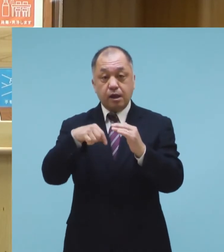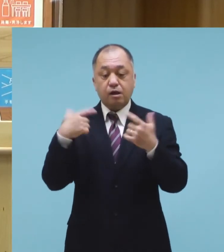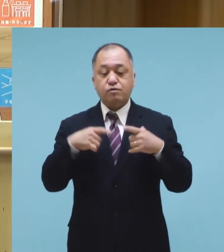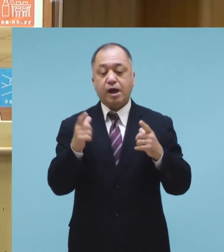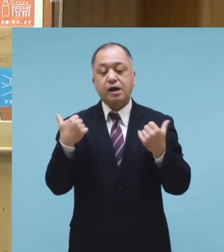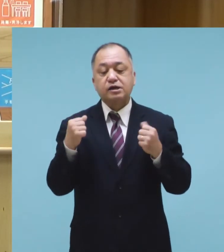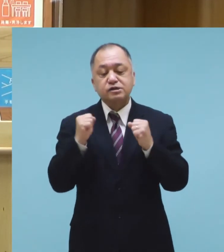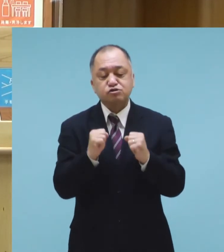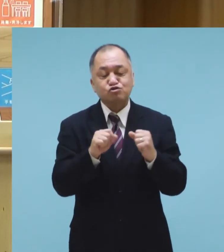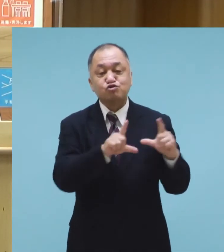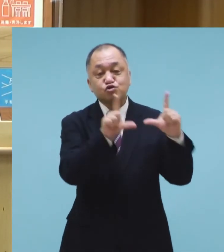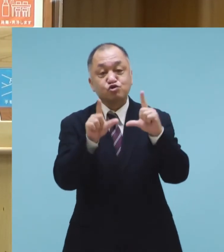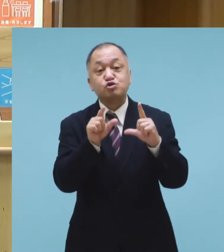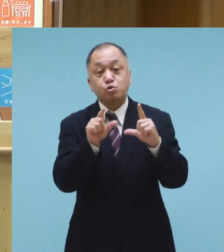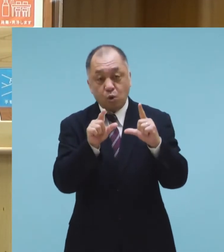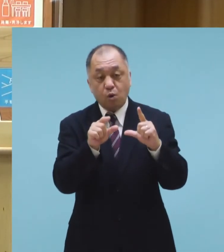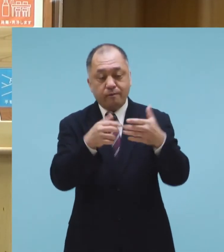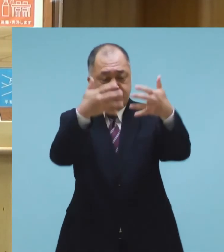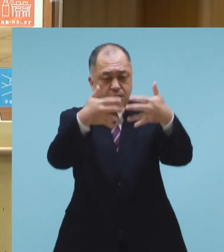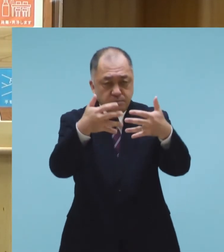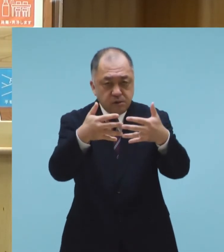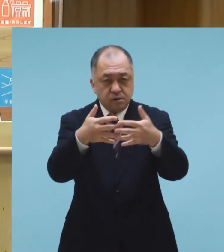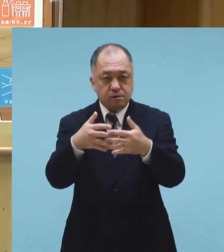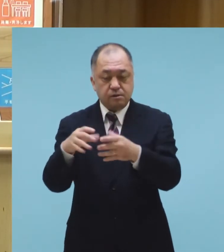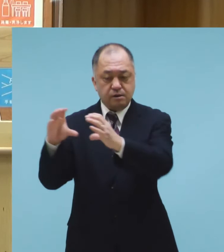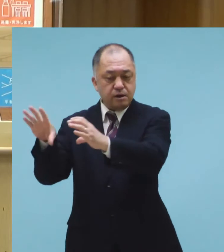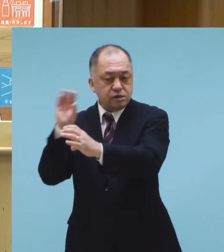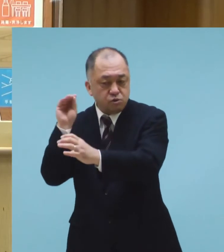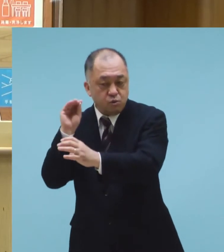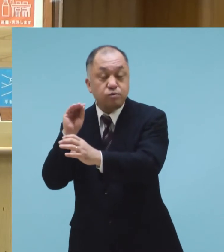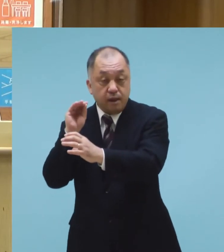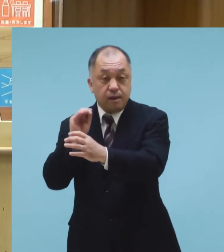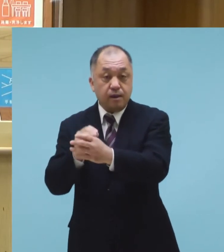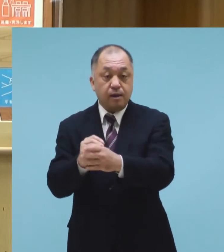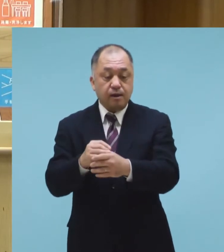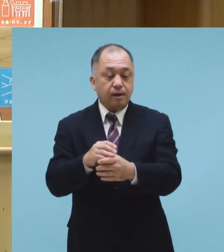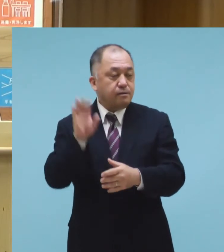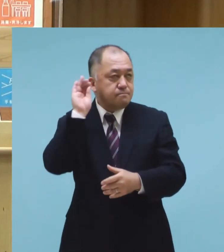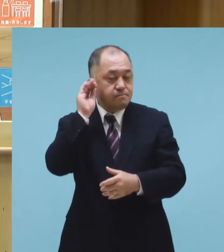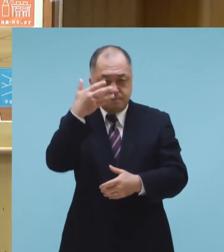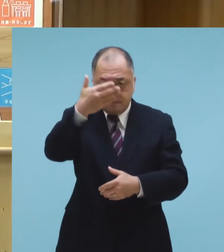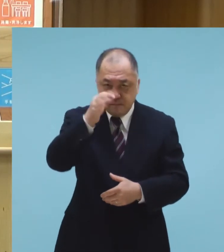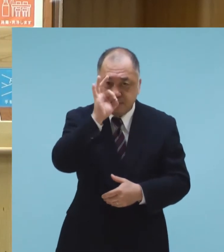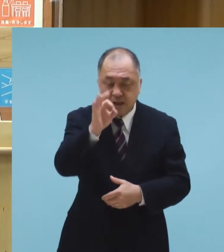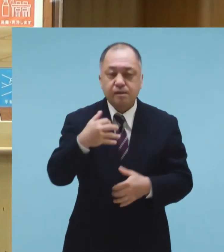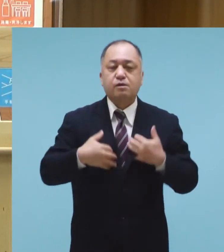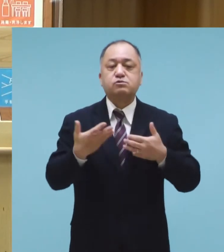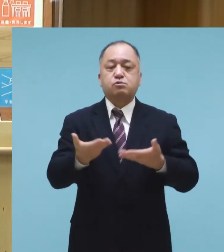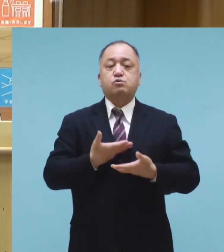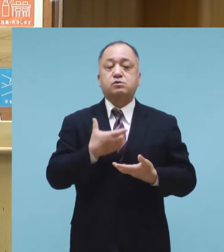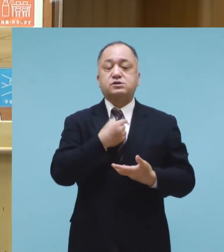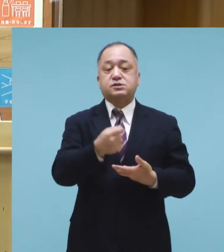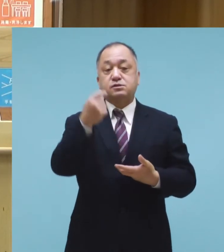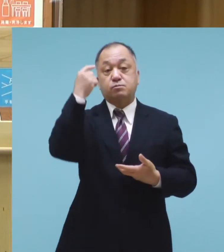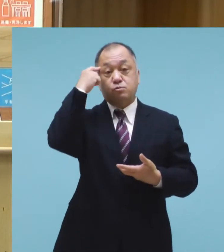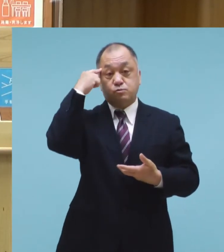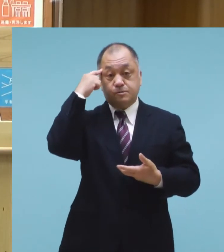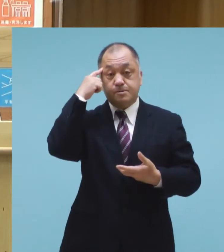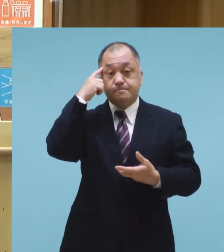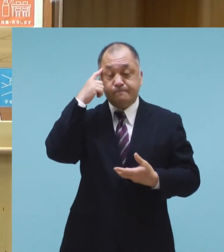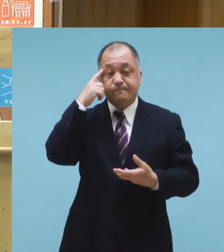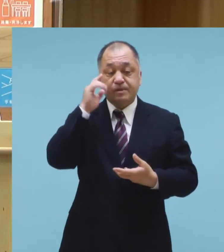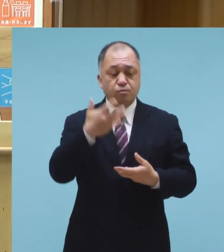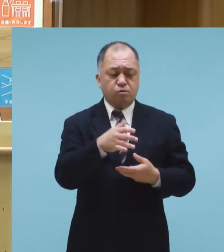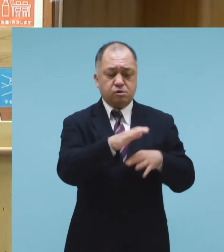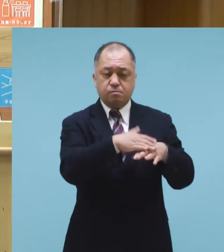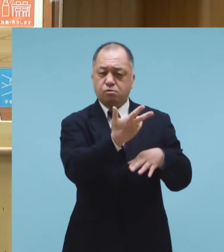と、ぜひテレビでですね、またラジオで楽しんでいただきたいというふうには思ってます。ただ今の札